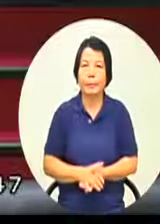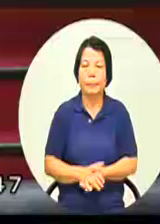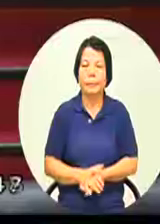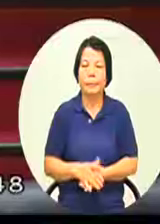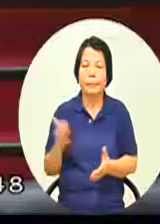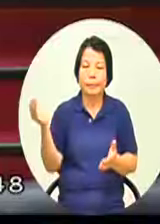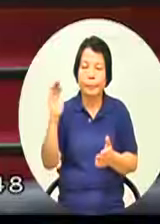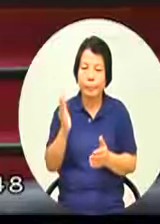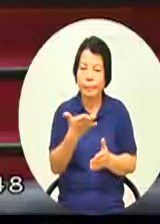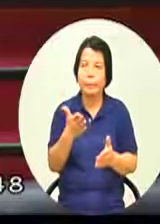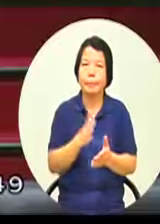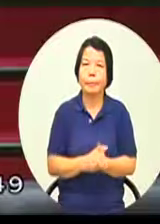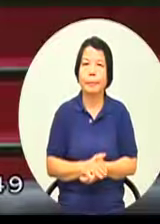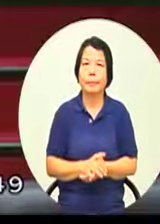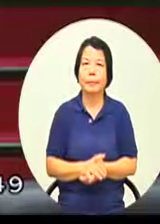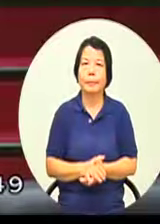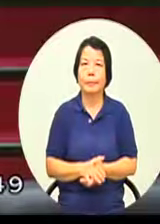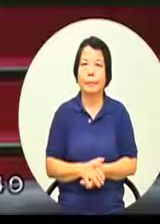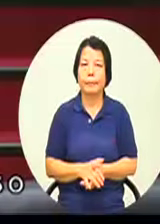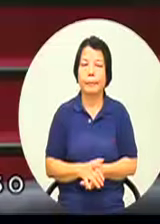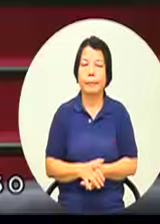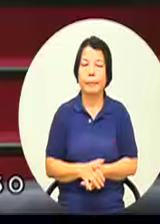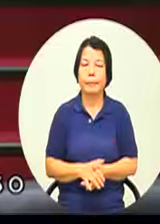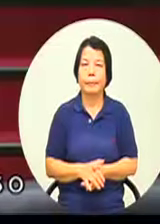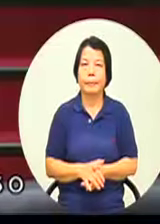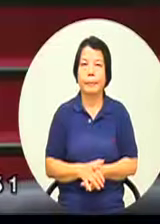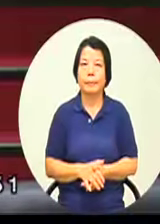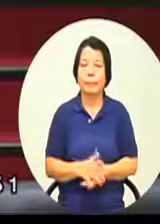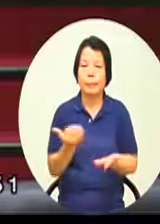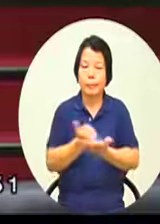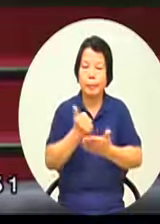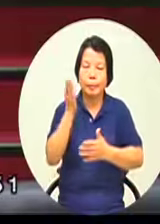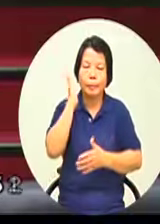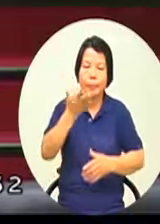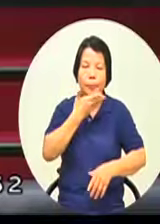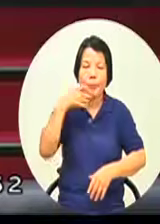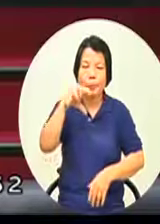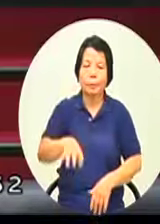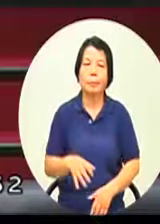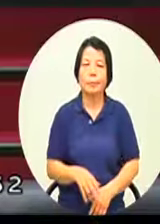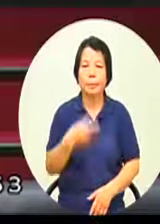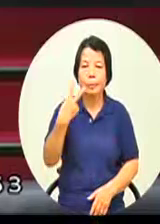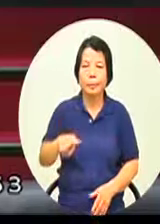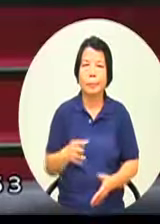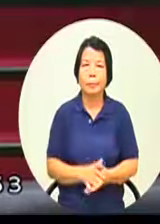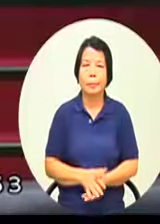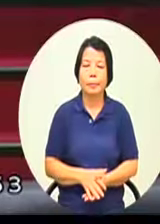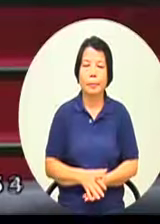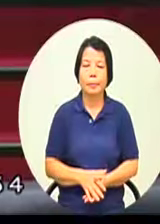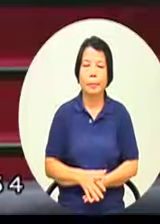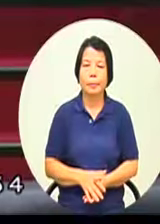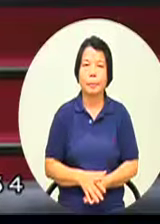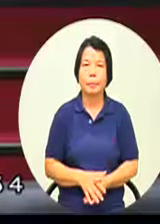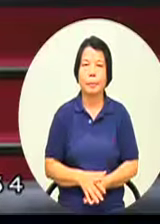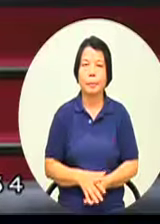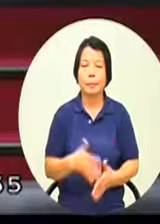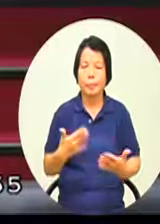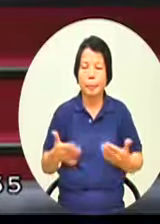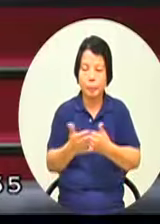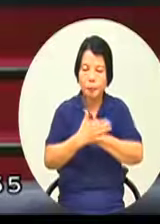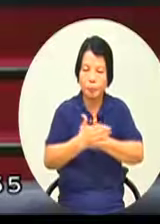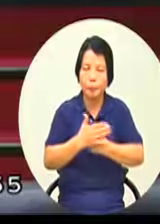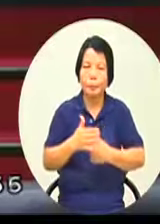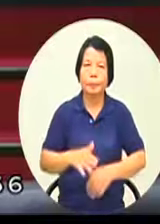哈，还是有一些。还是要请我们水利局再一次给我们更多的这个协助